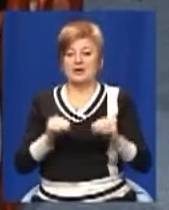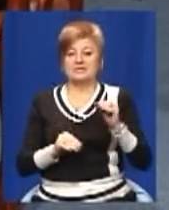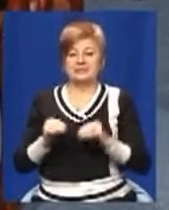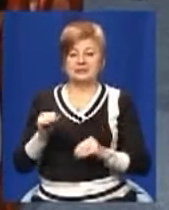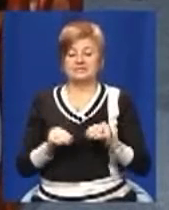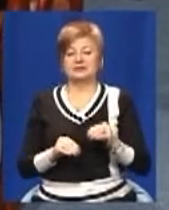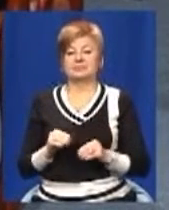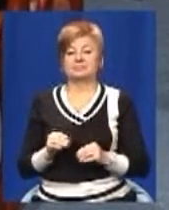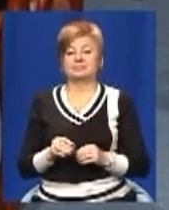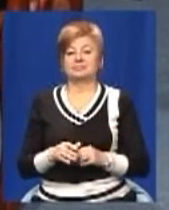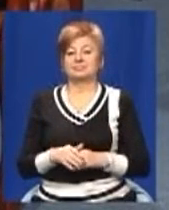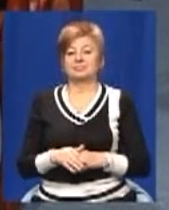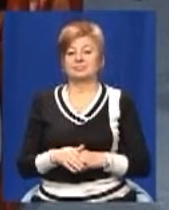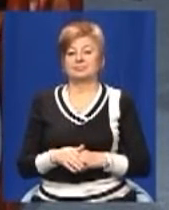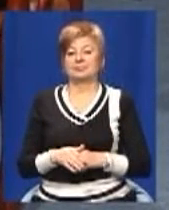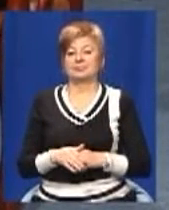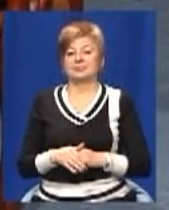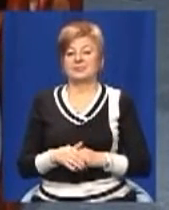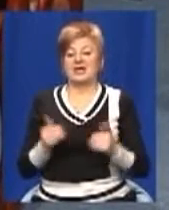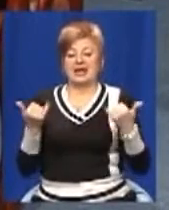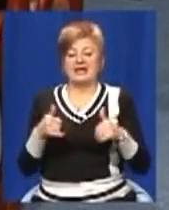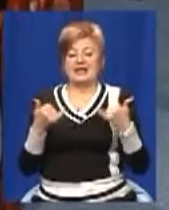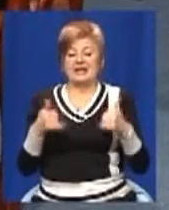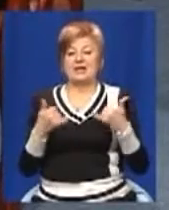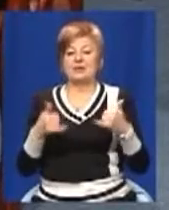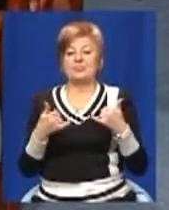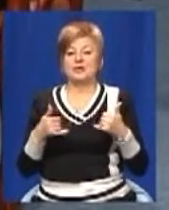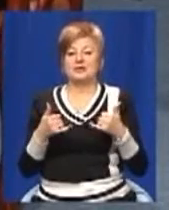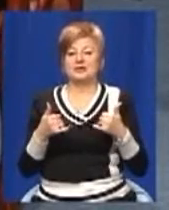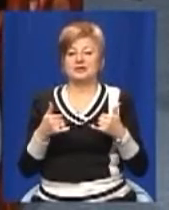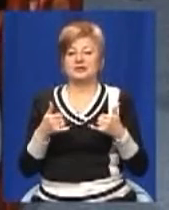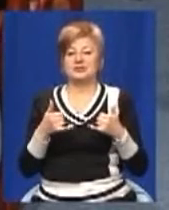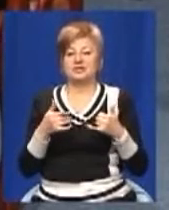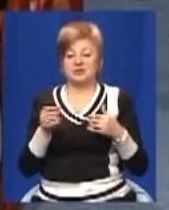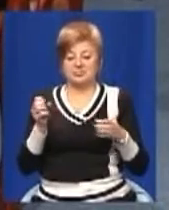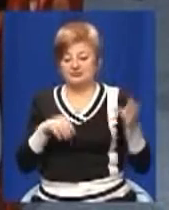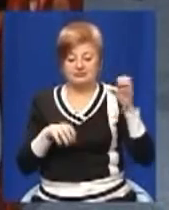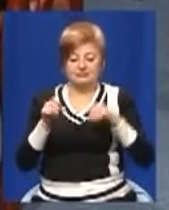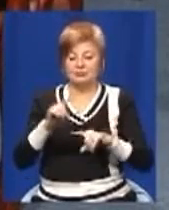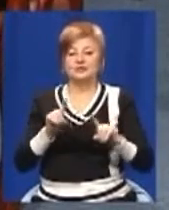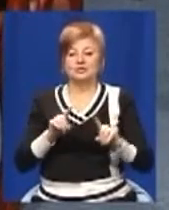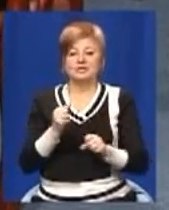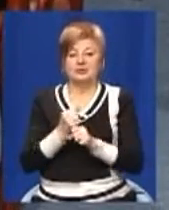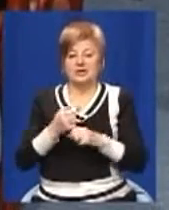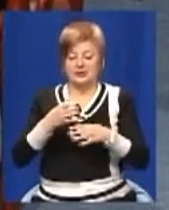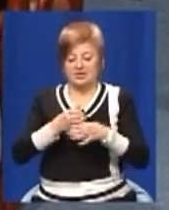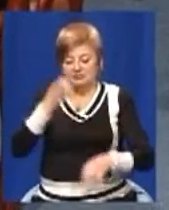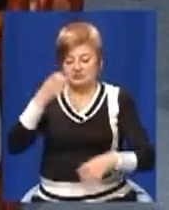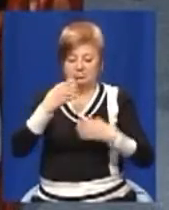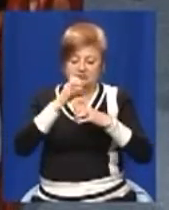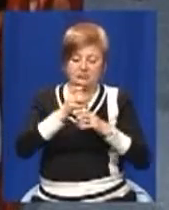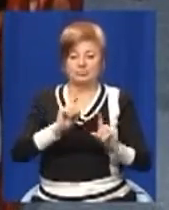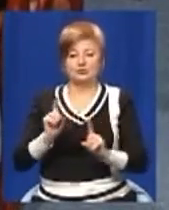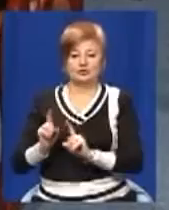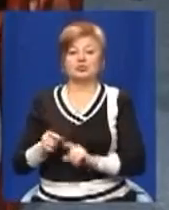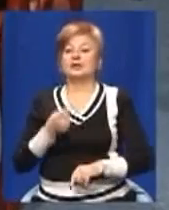Комплект з хімічного. Можливо, комплект хімічних якихось там приладів, так. Там колбочок, так. Там. І що ти